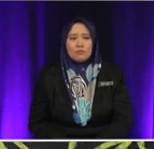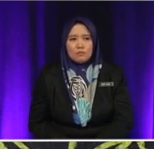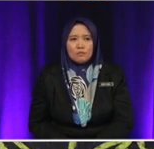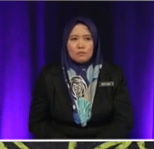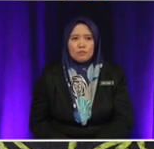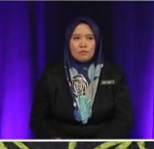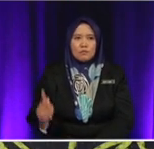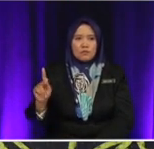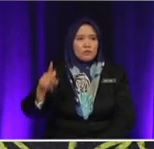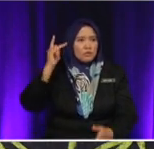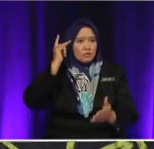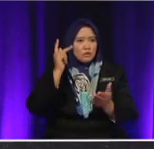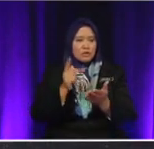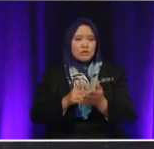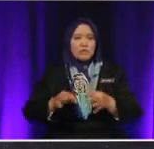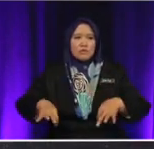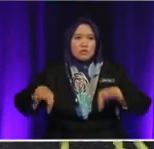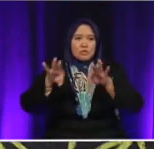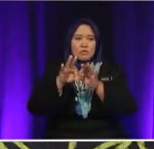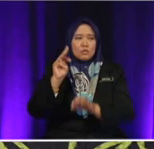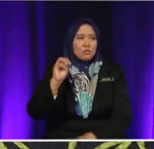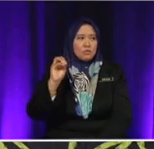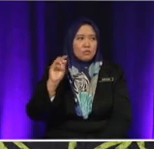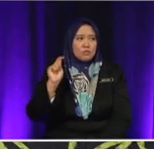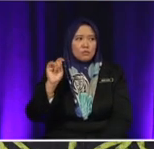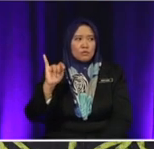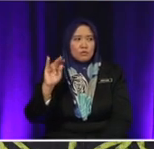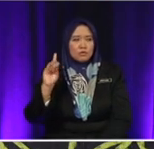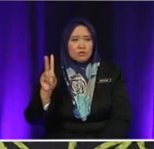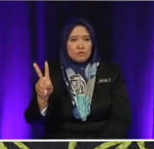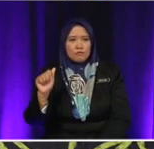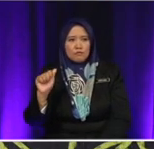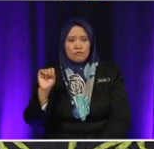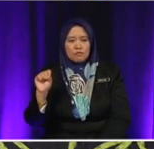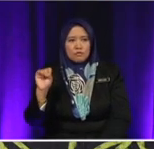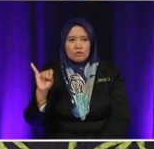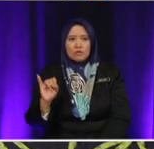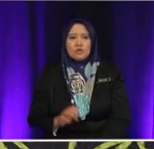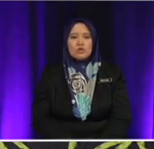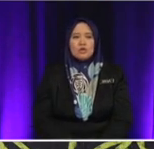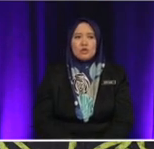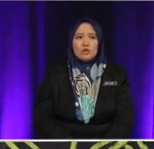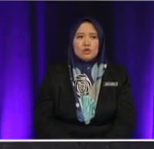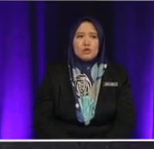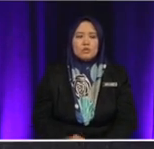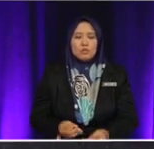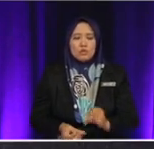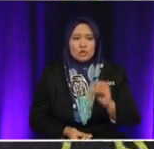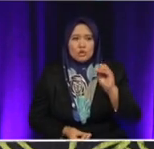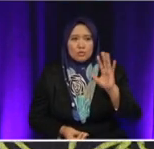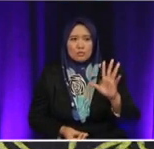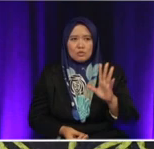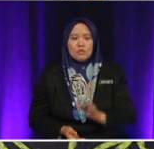perlu kenali kepentingan motivasi. Yang kelima, kumpulan perlu mewujudkan konteks organisasi